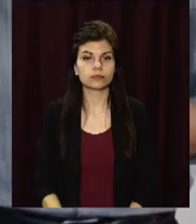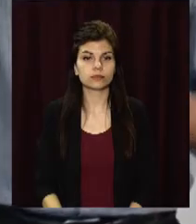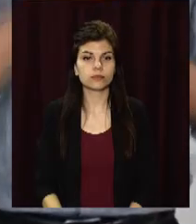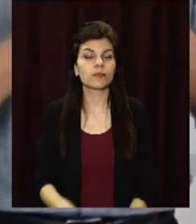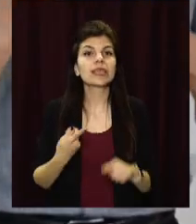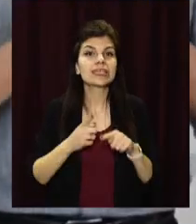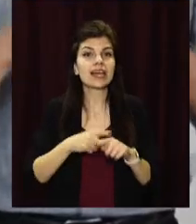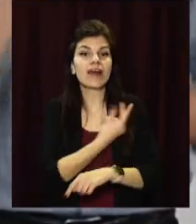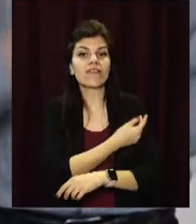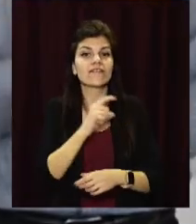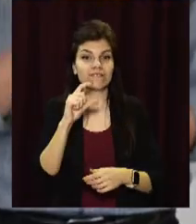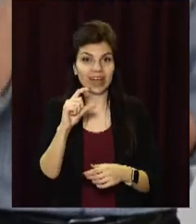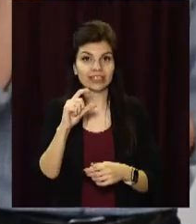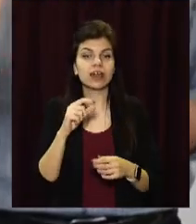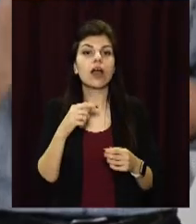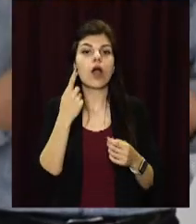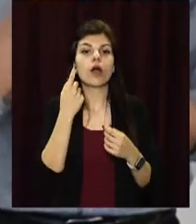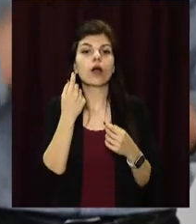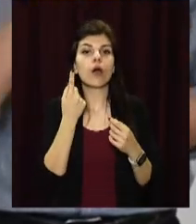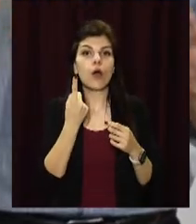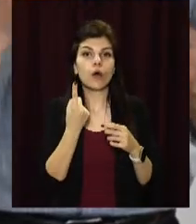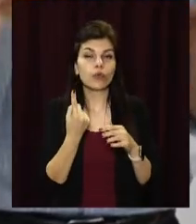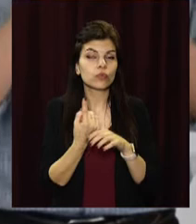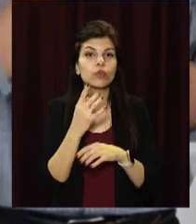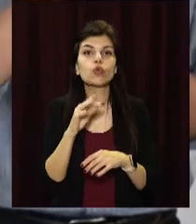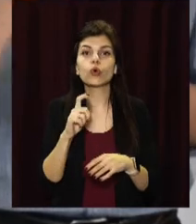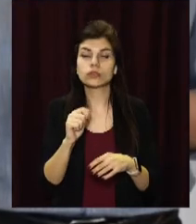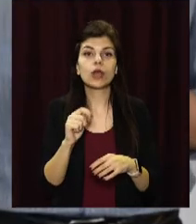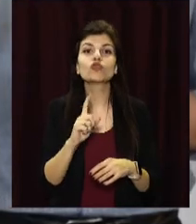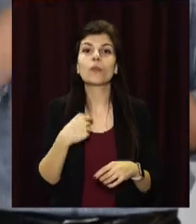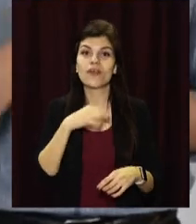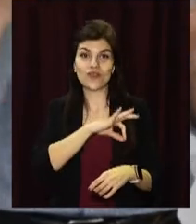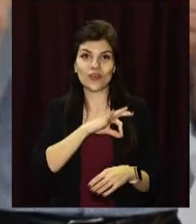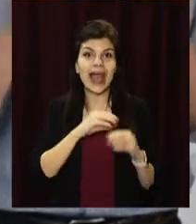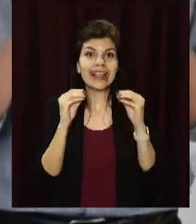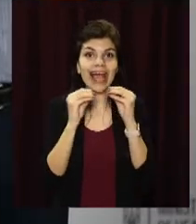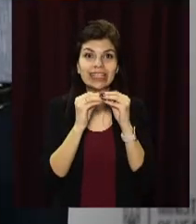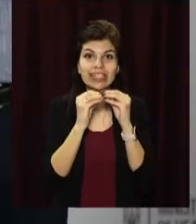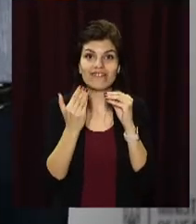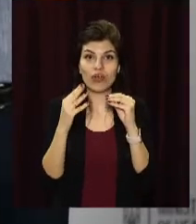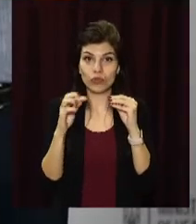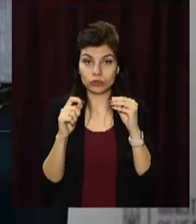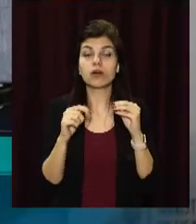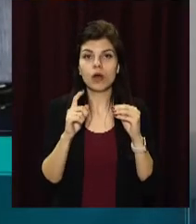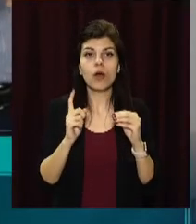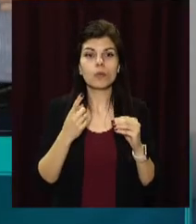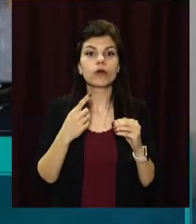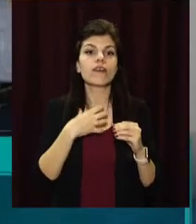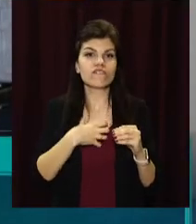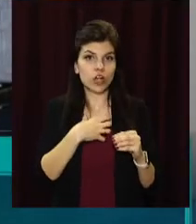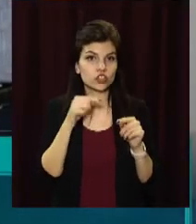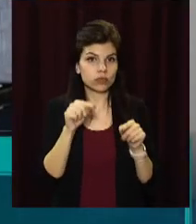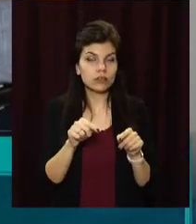Ця вакцина однодозна порівняно з тією, що ми використовуємо сьогодні, 10-дозною. Тому пріоритет буде виділено